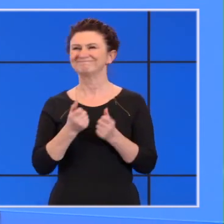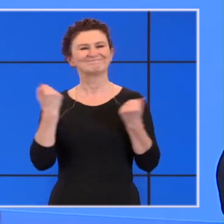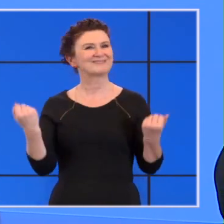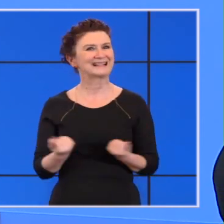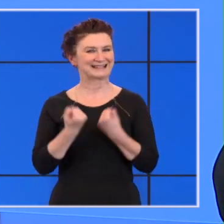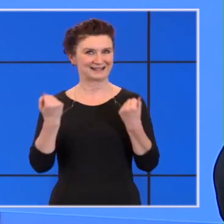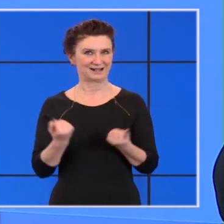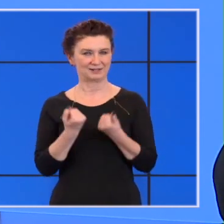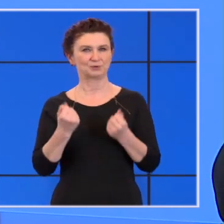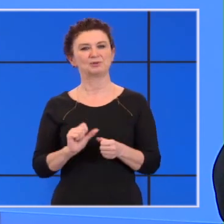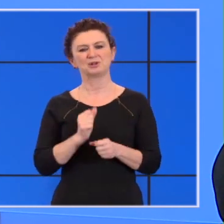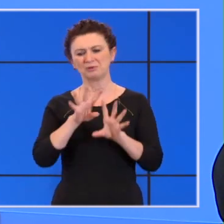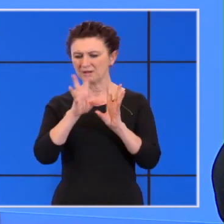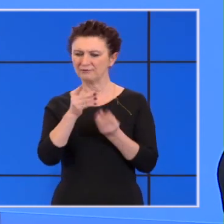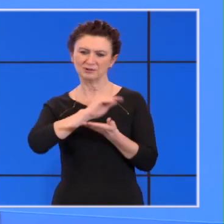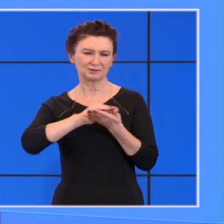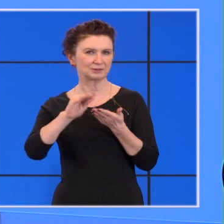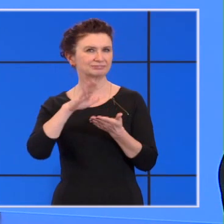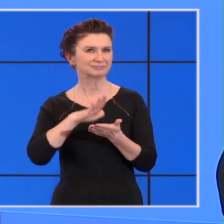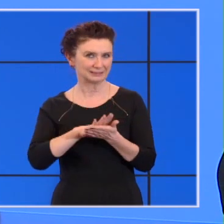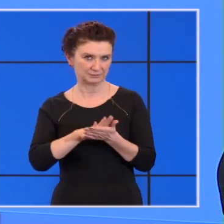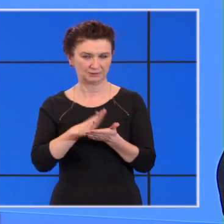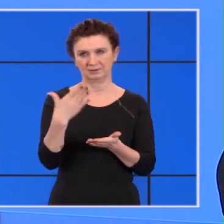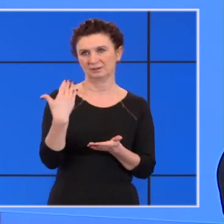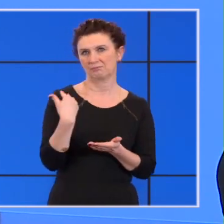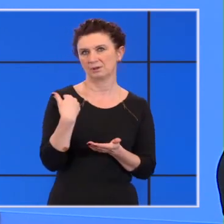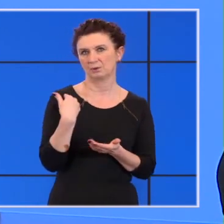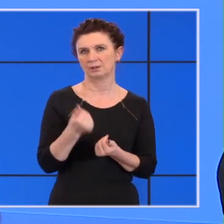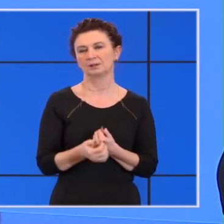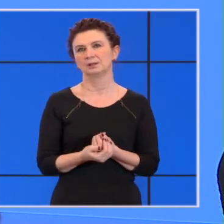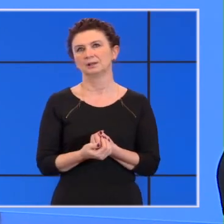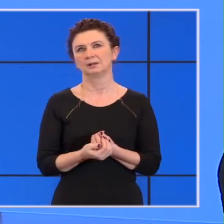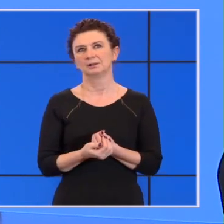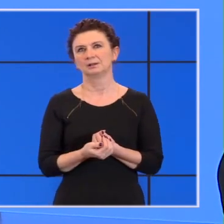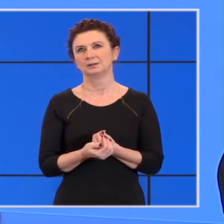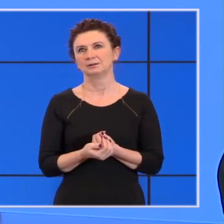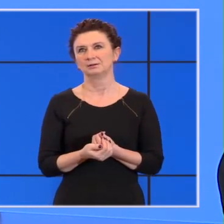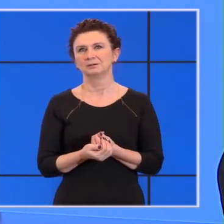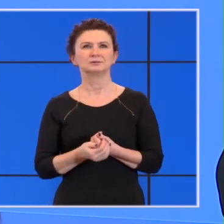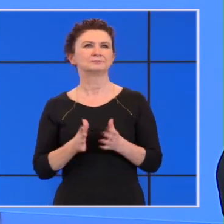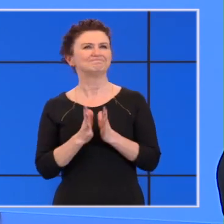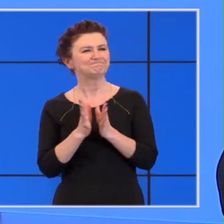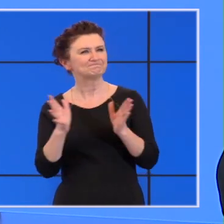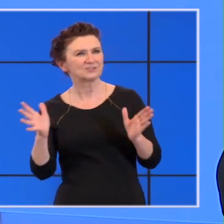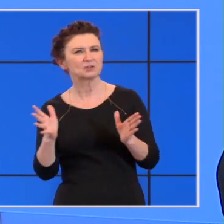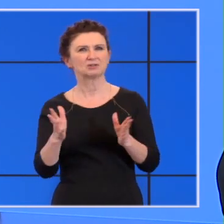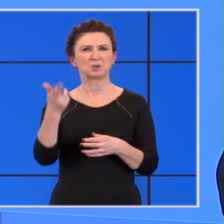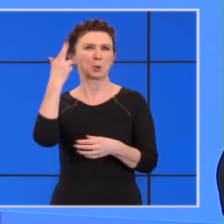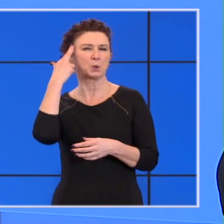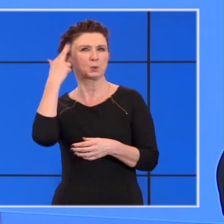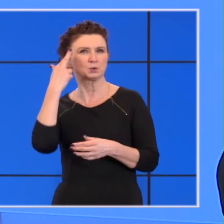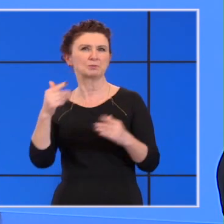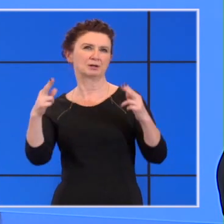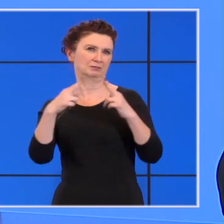moralnych, aby te zapisy stanowiły jak najszerzej rozumiany konsensus w tej sprawie.